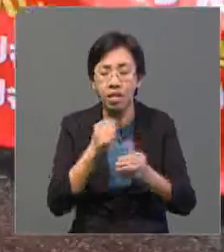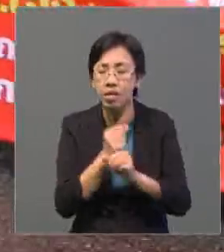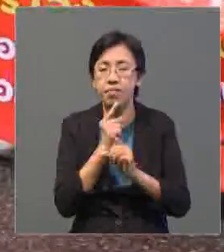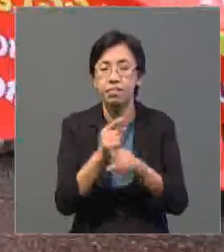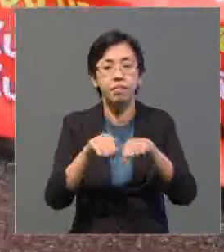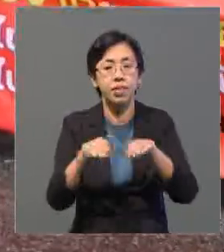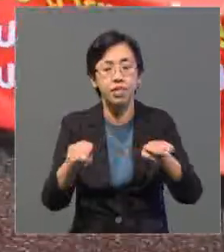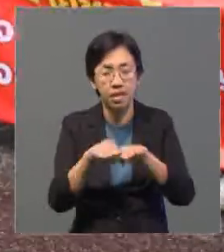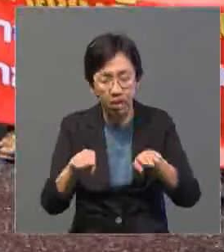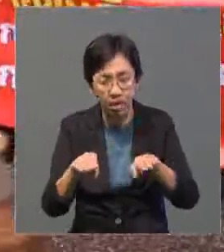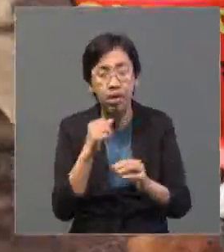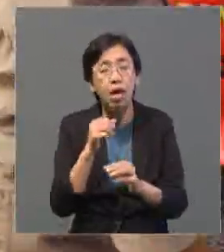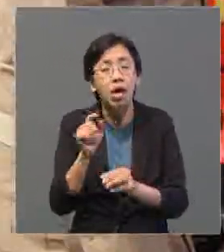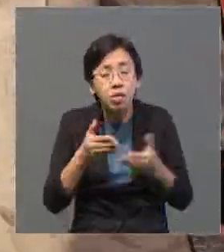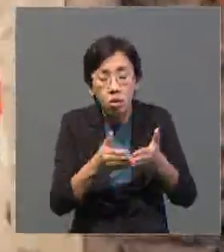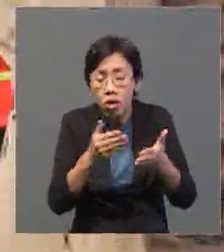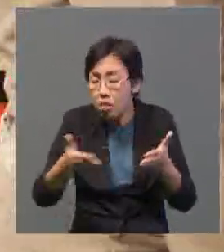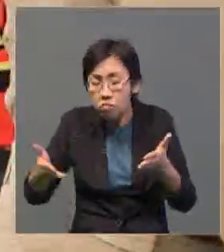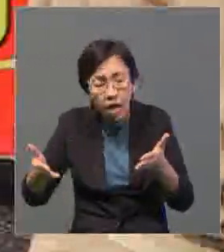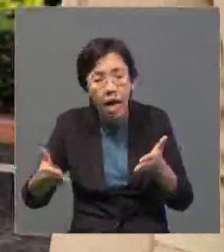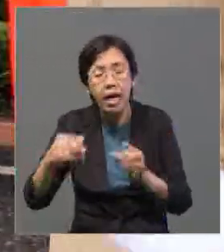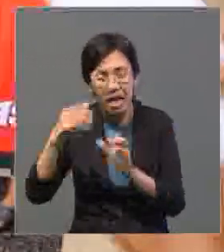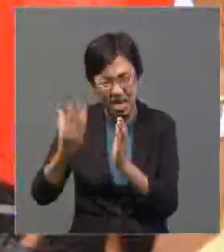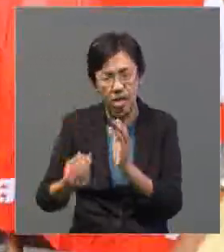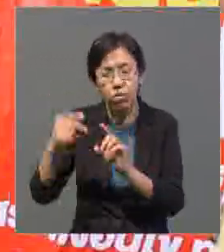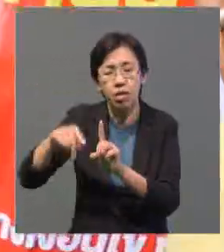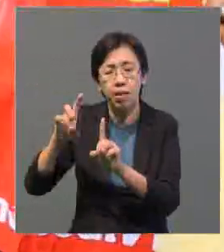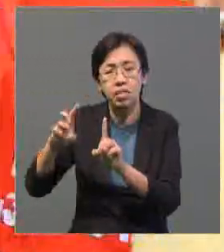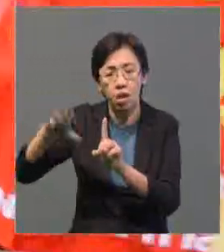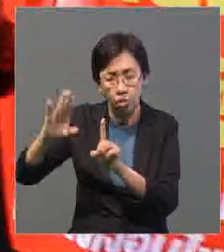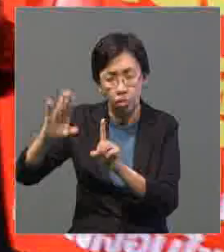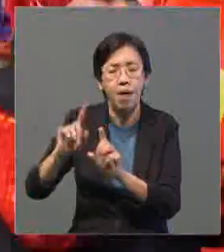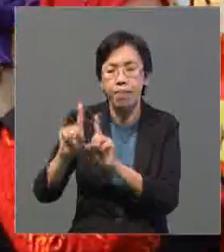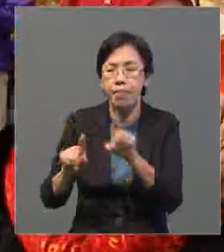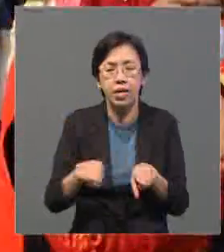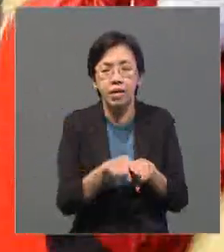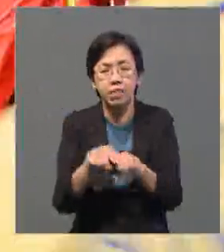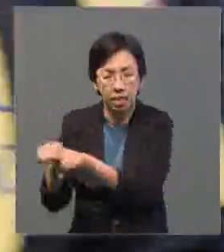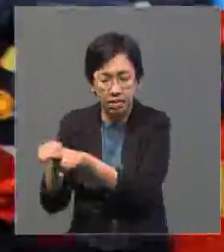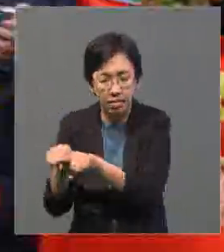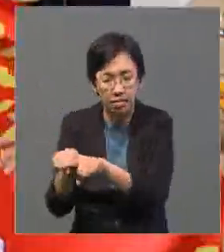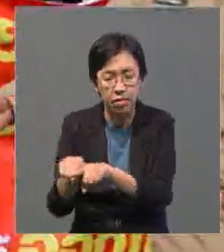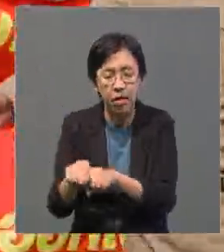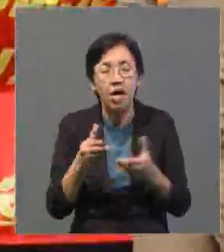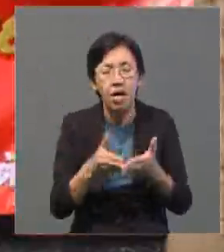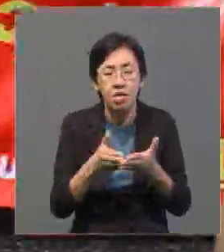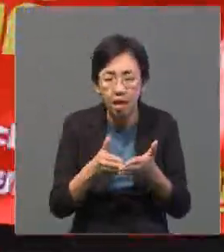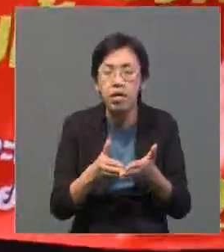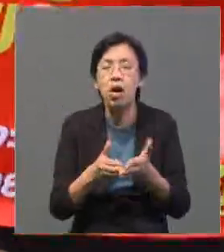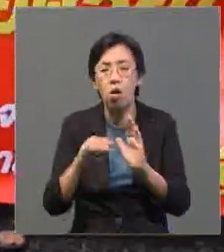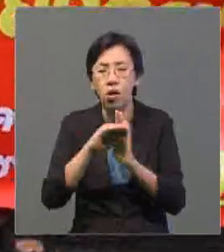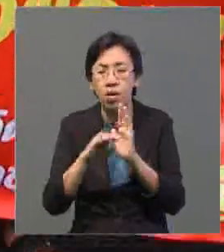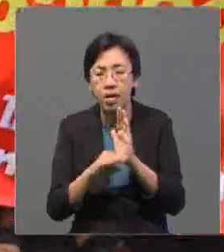มาตรฐานในการดำเนินการกับเรืออื่นๆอีก 1,700กว่าลำซึ่งเป็นการปรับเกณฑ์แล้วก็คุณสมบัติเหลือเพียง